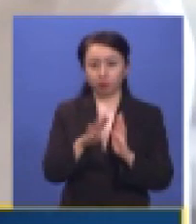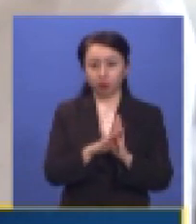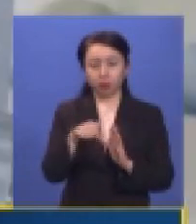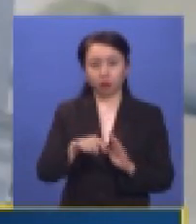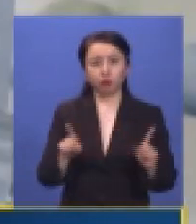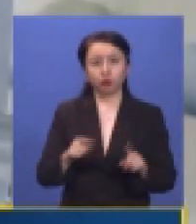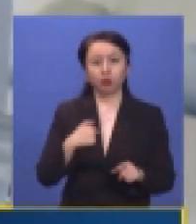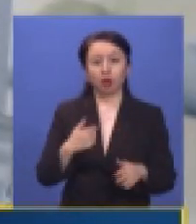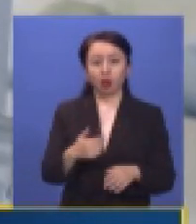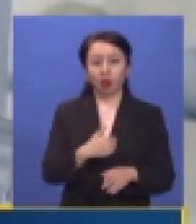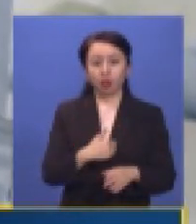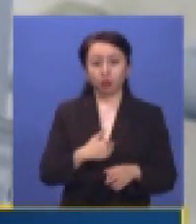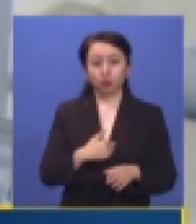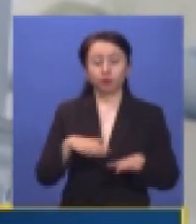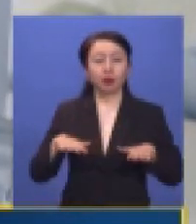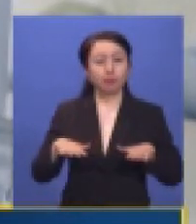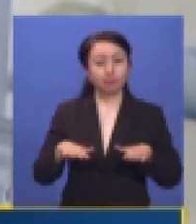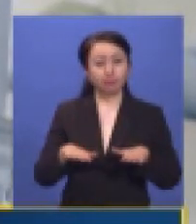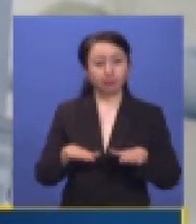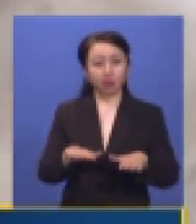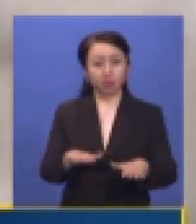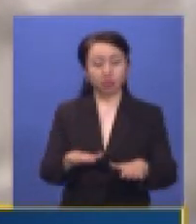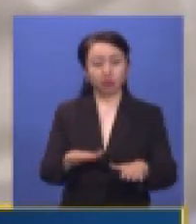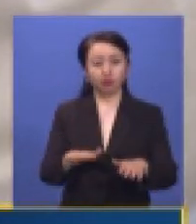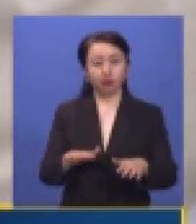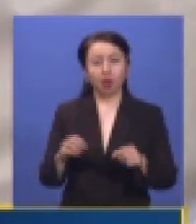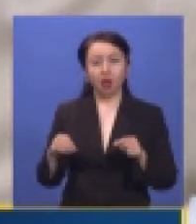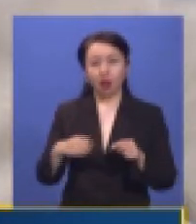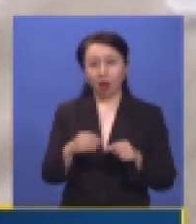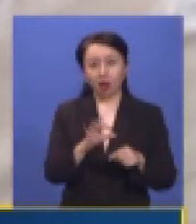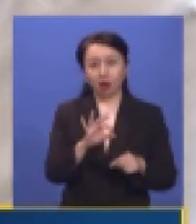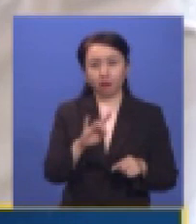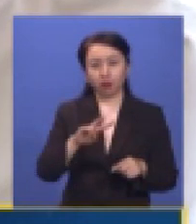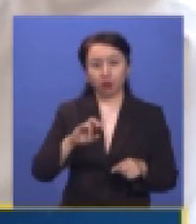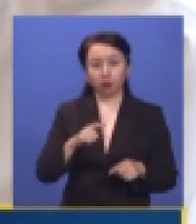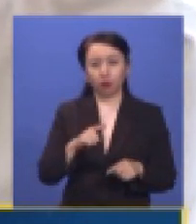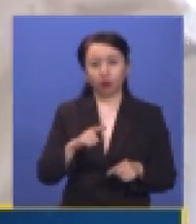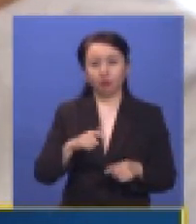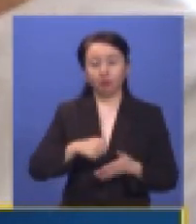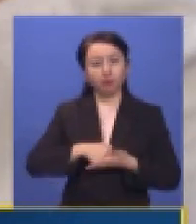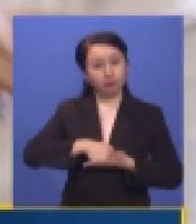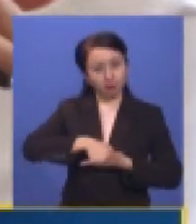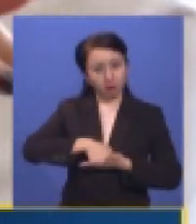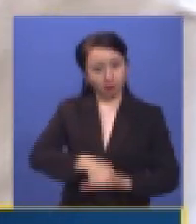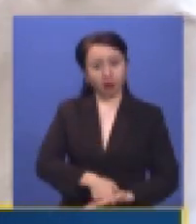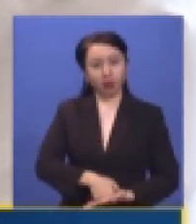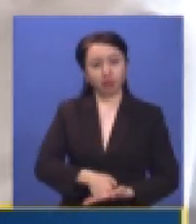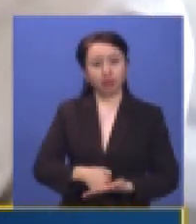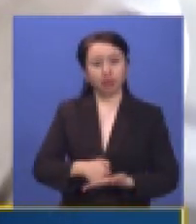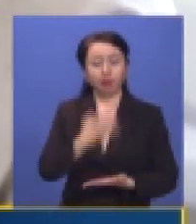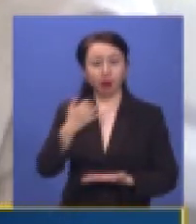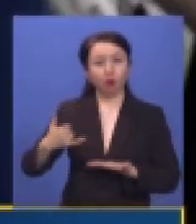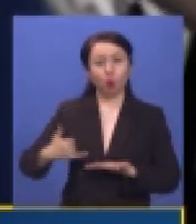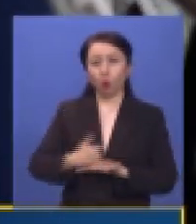хочу. Распашивальная машина, оверлок, вот пресс стоит и паровой утюг.